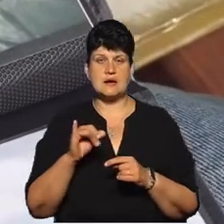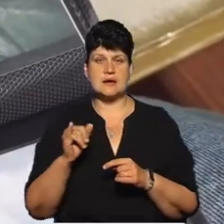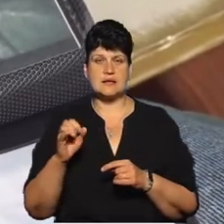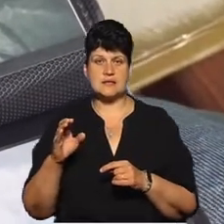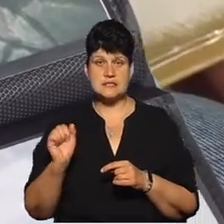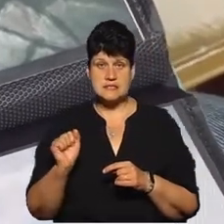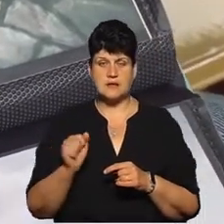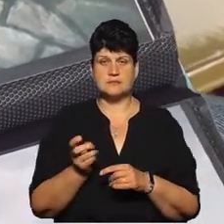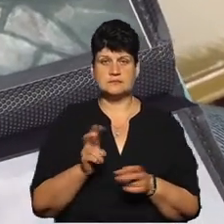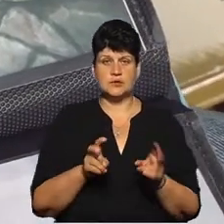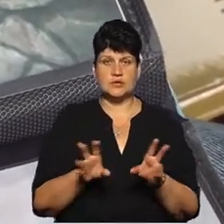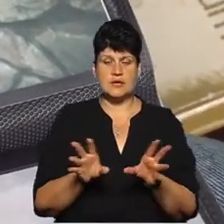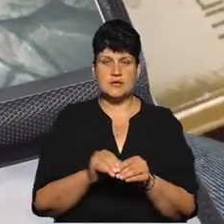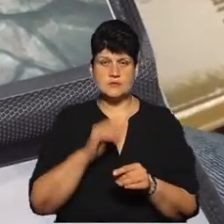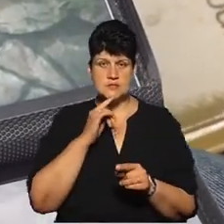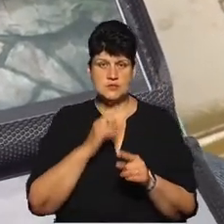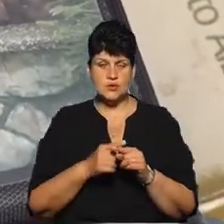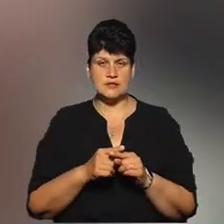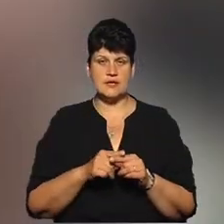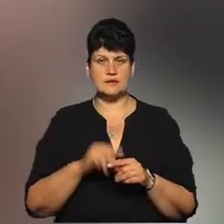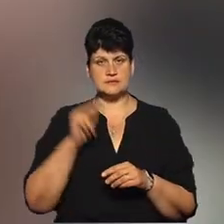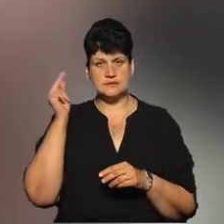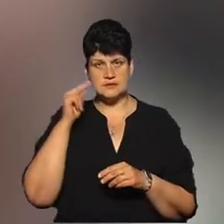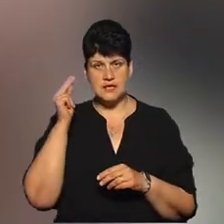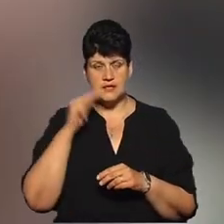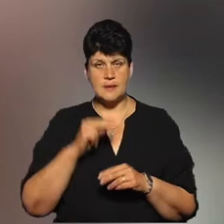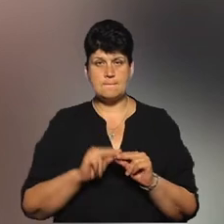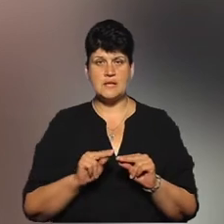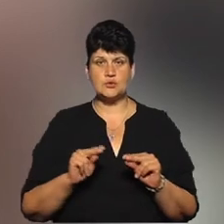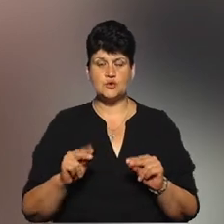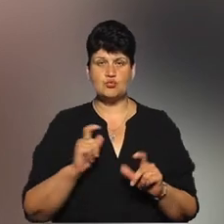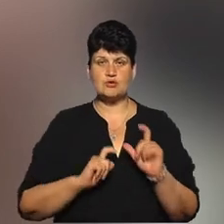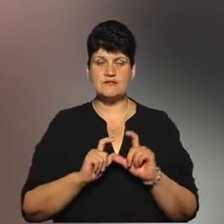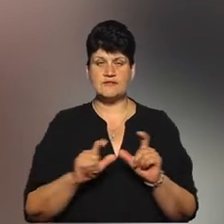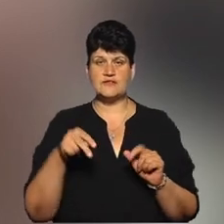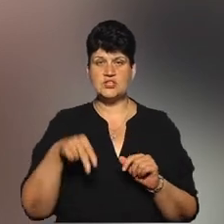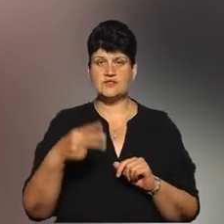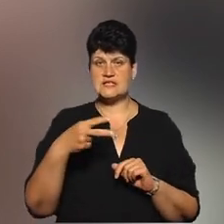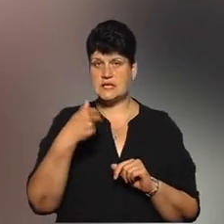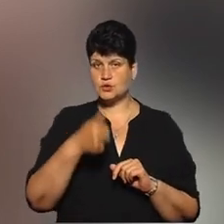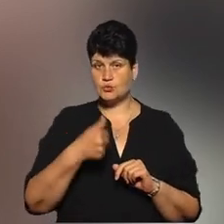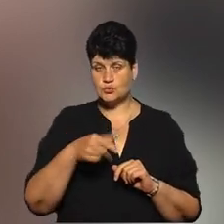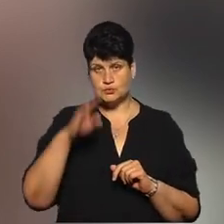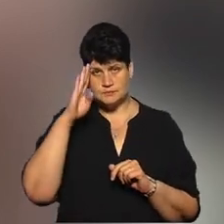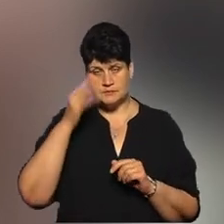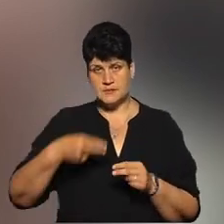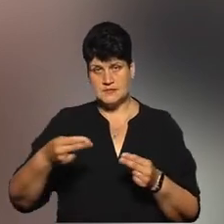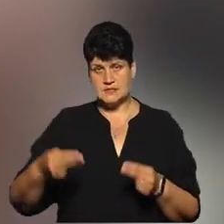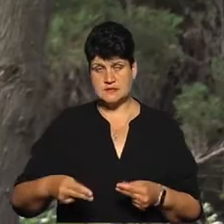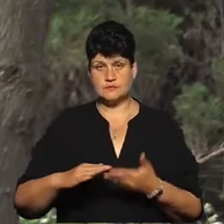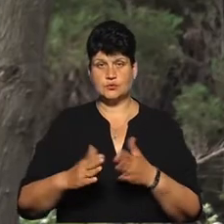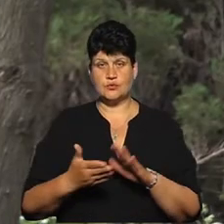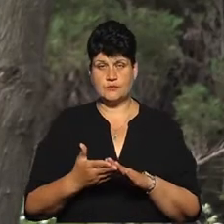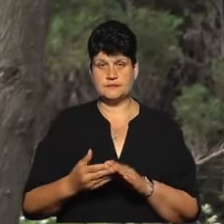разом зі сестрою заняття у педагогічному університеті. У 2020 році юнак підписав контракт зі Збройними силами